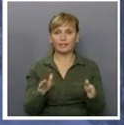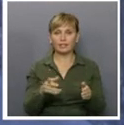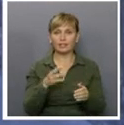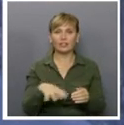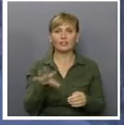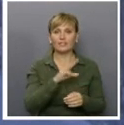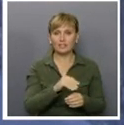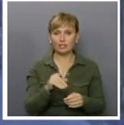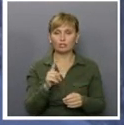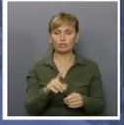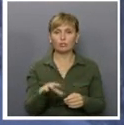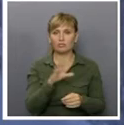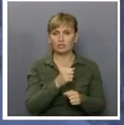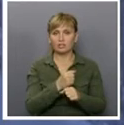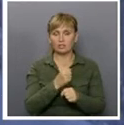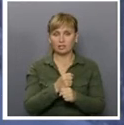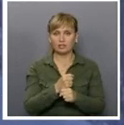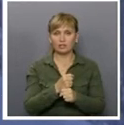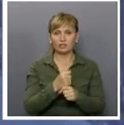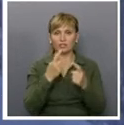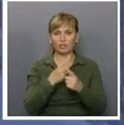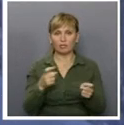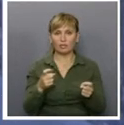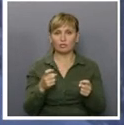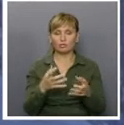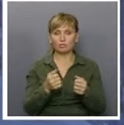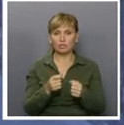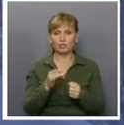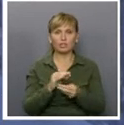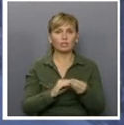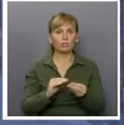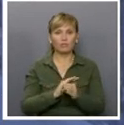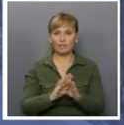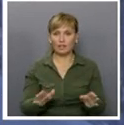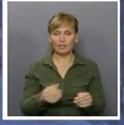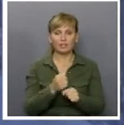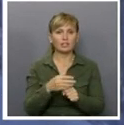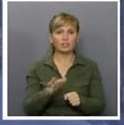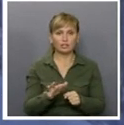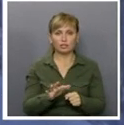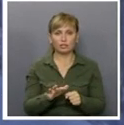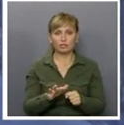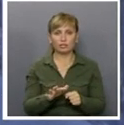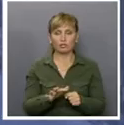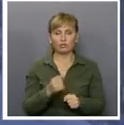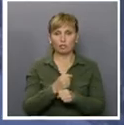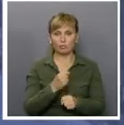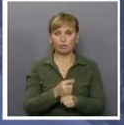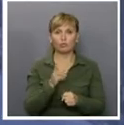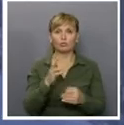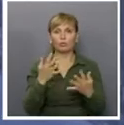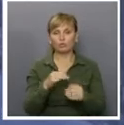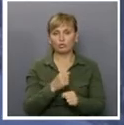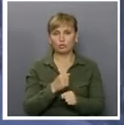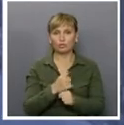всех чтобы те же следователь могли информацию брать и не повторять не делать ту же самую работу кто уже сделал